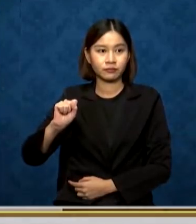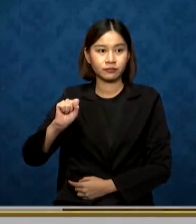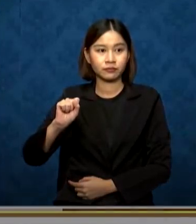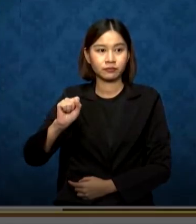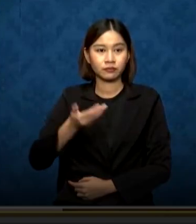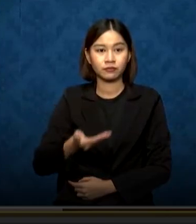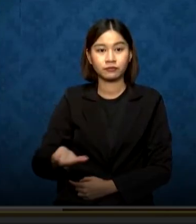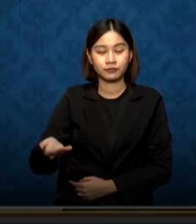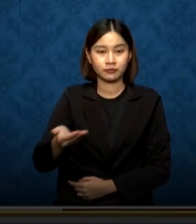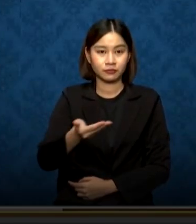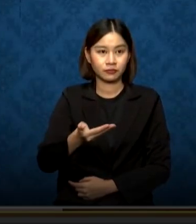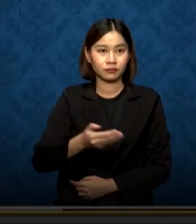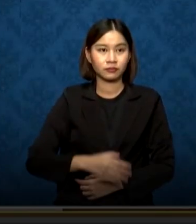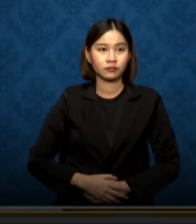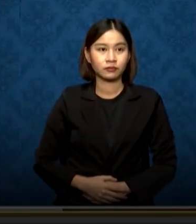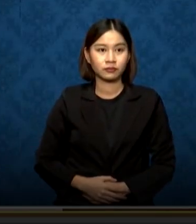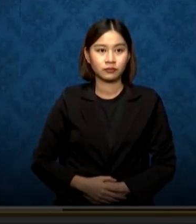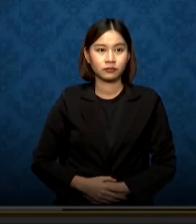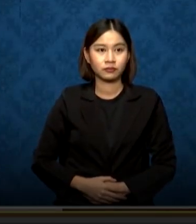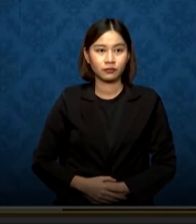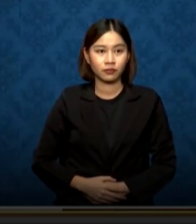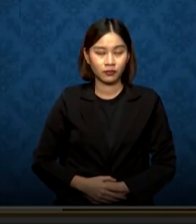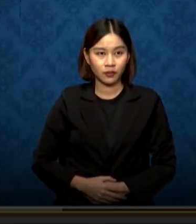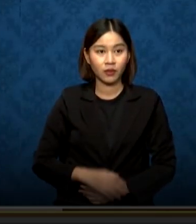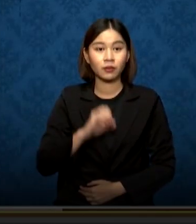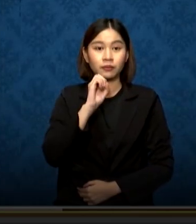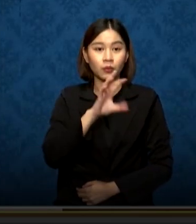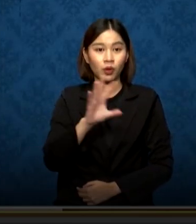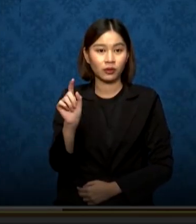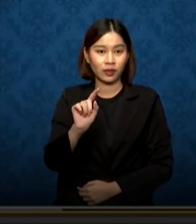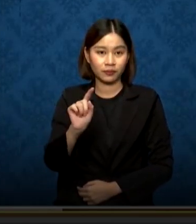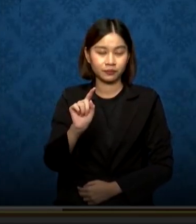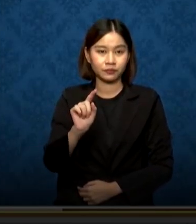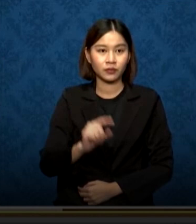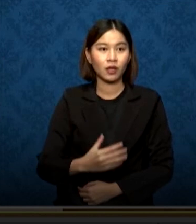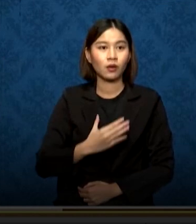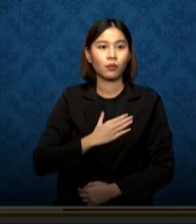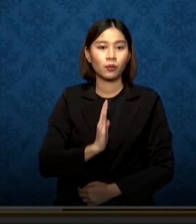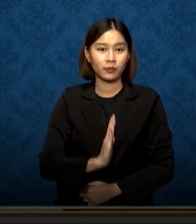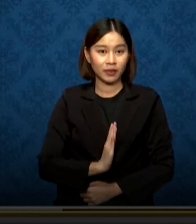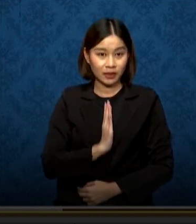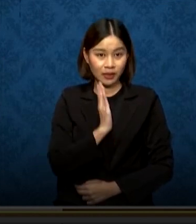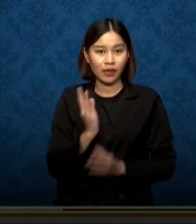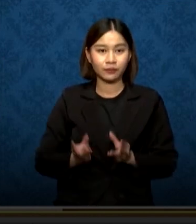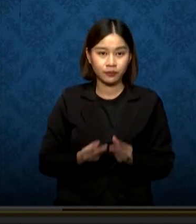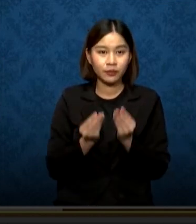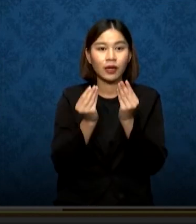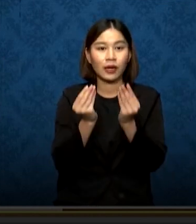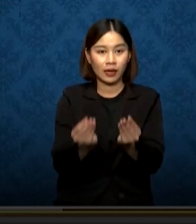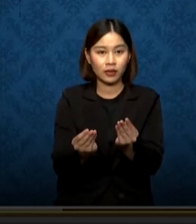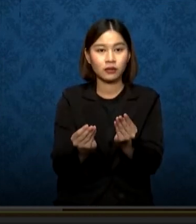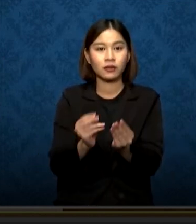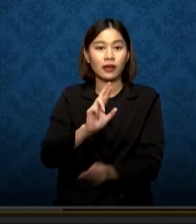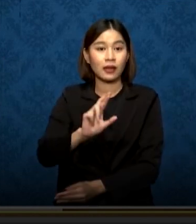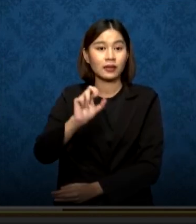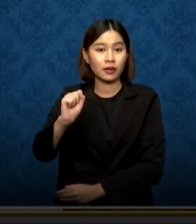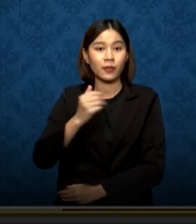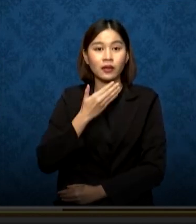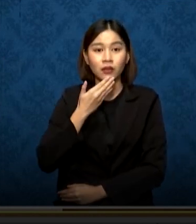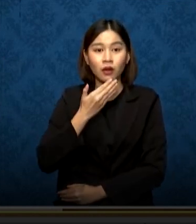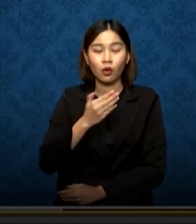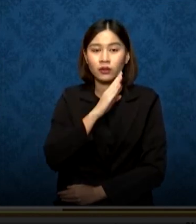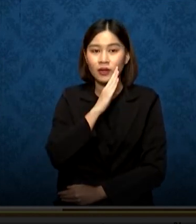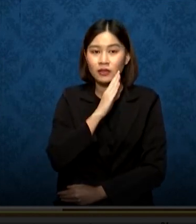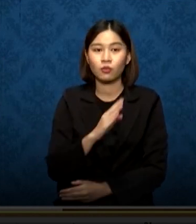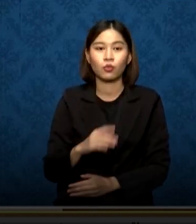ที่ทรงเกียรติขอยืนยันนะครับว่าผมให้เกียรติทางสภาเสมอถ้าเกิดไม่ติด